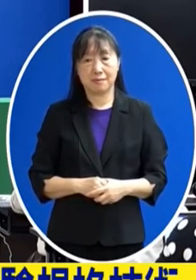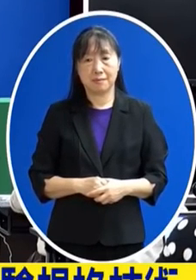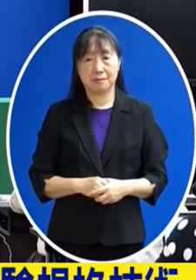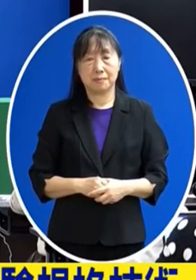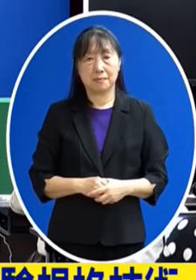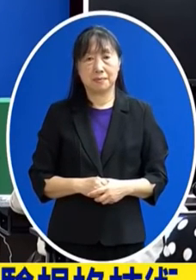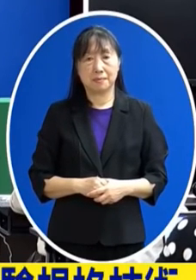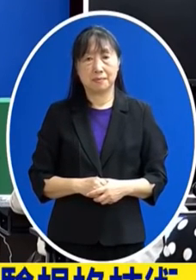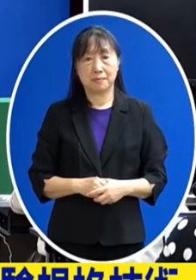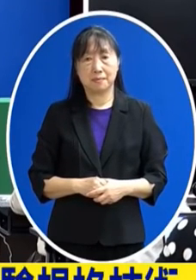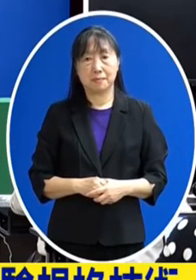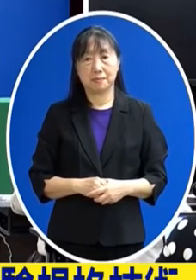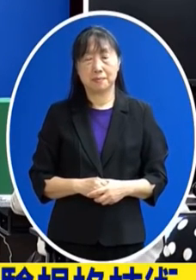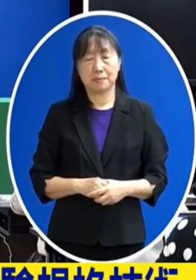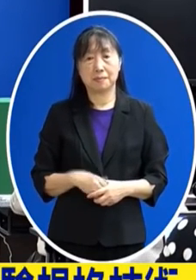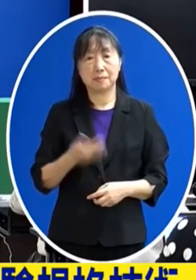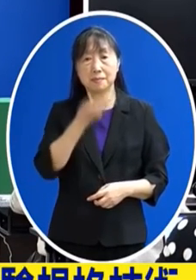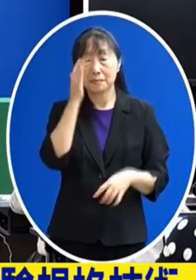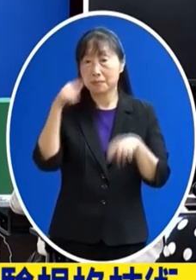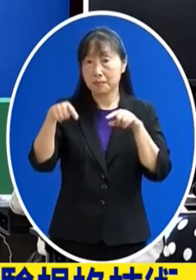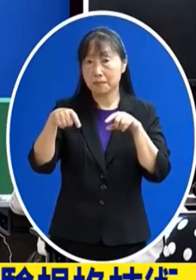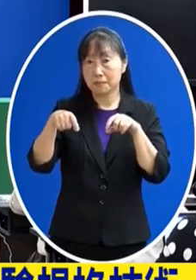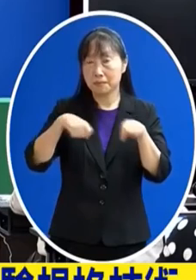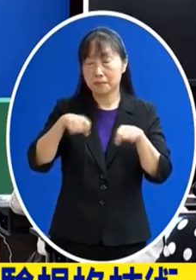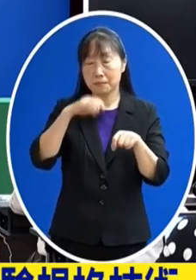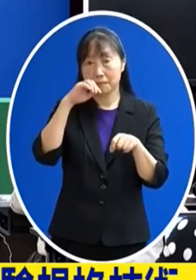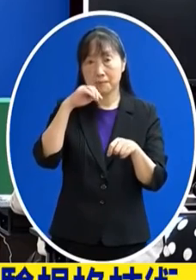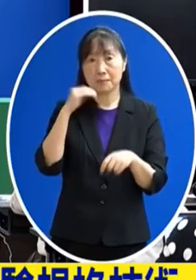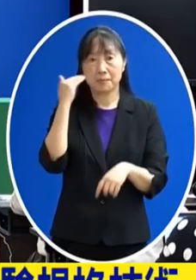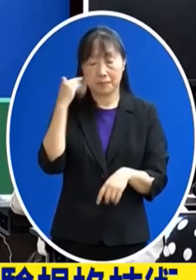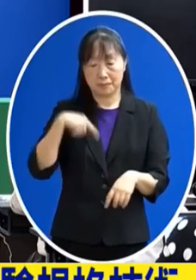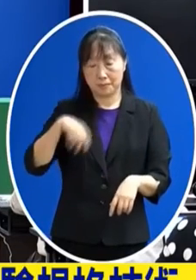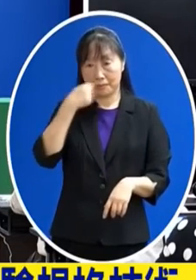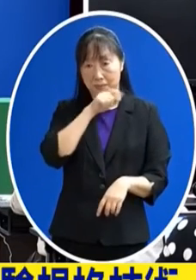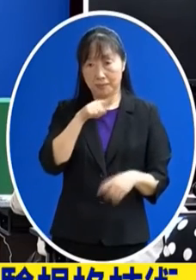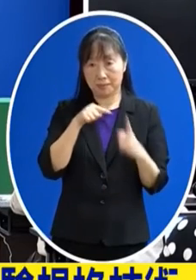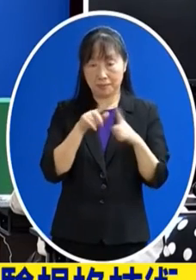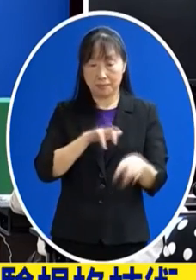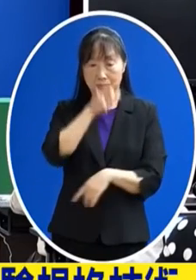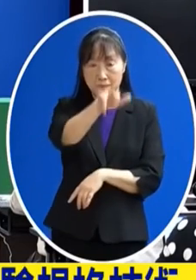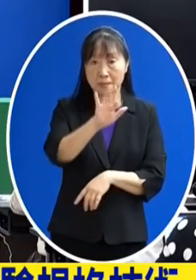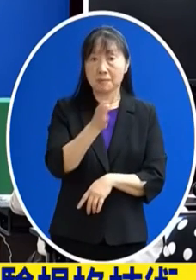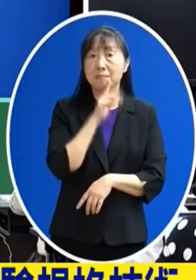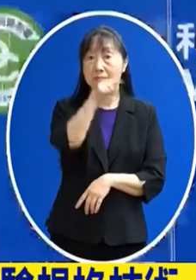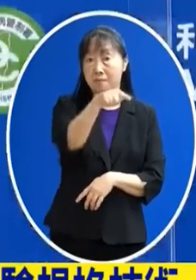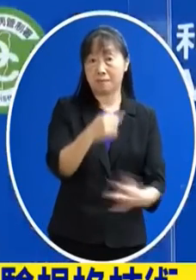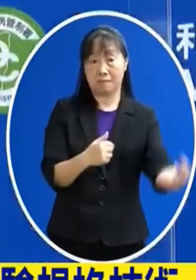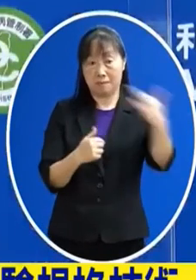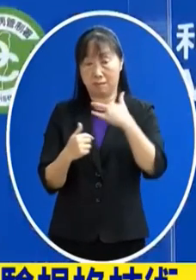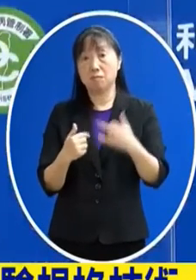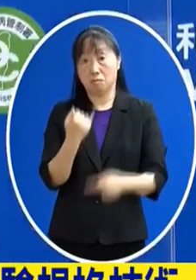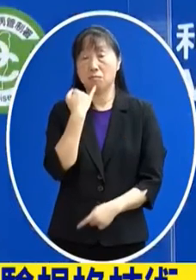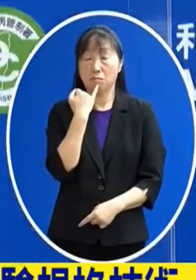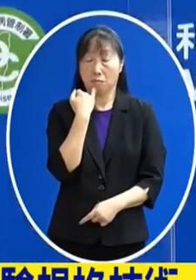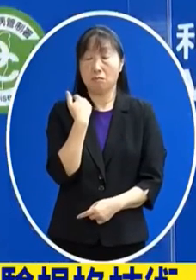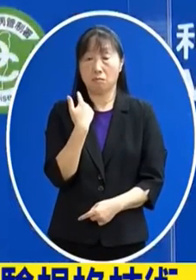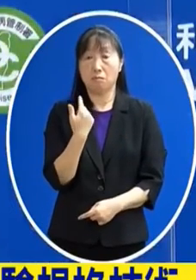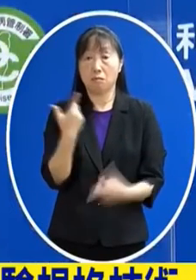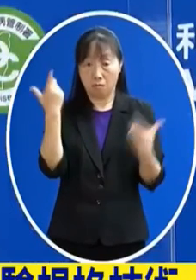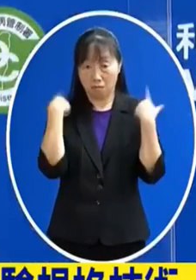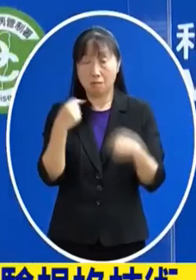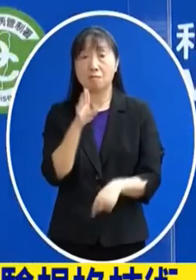部长，不好意思，那旅游泡泡就是台湾人去，那他们也可以来台湾吗？ 当然可以啊，这都